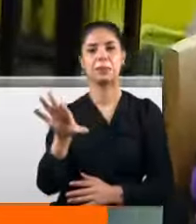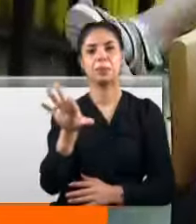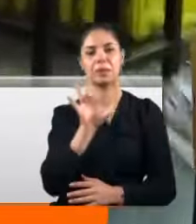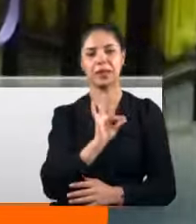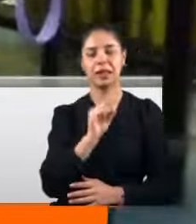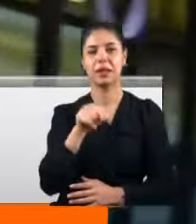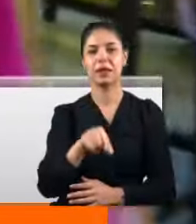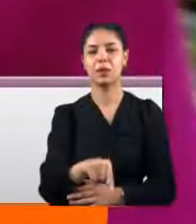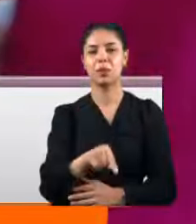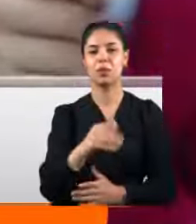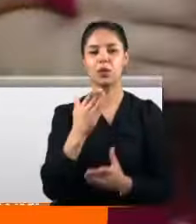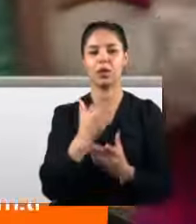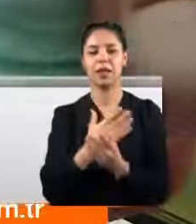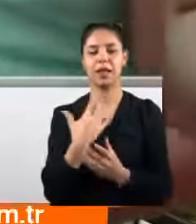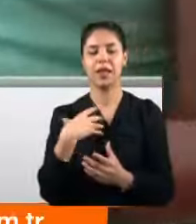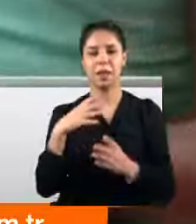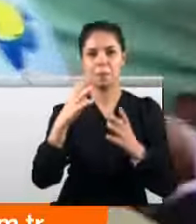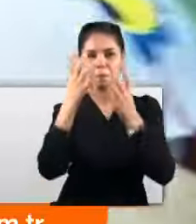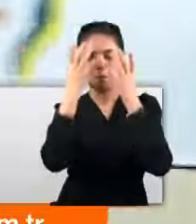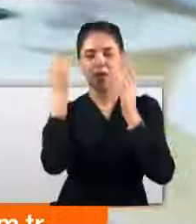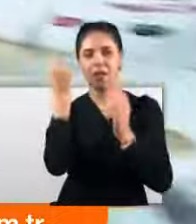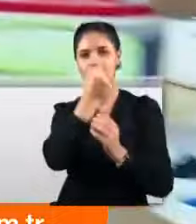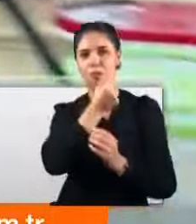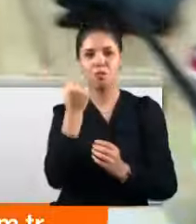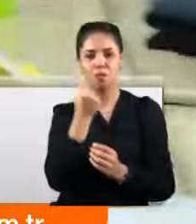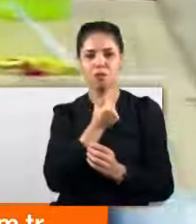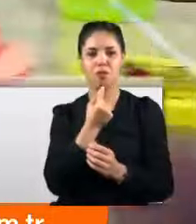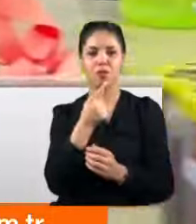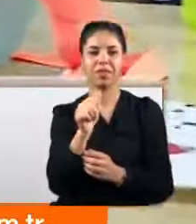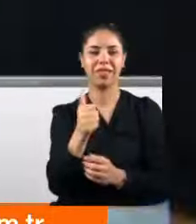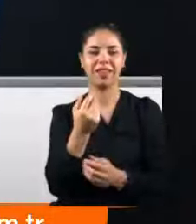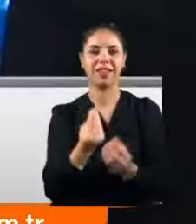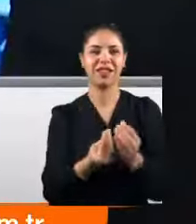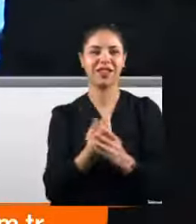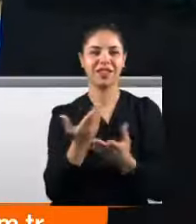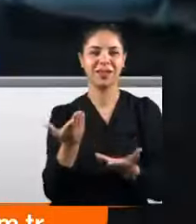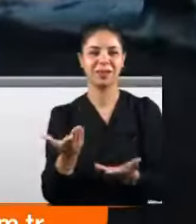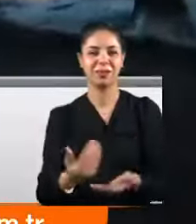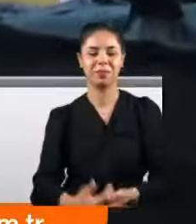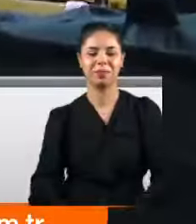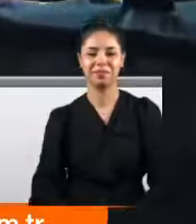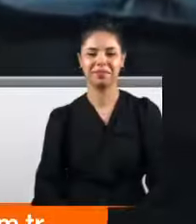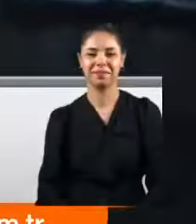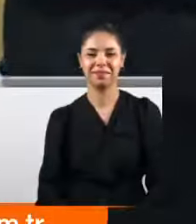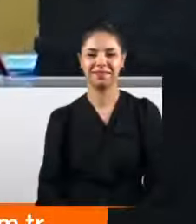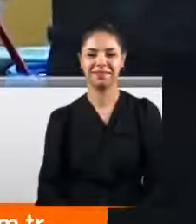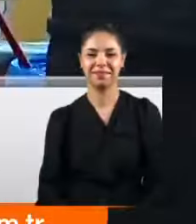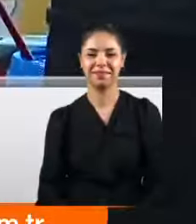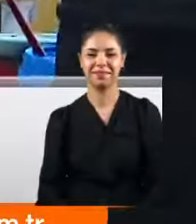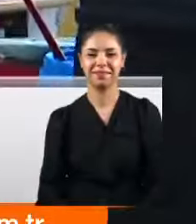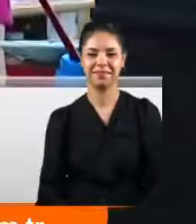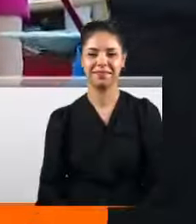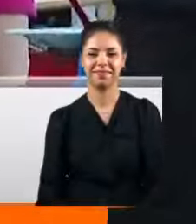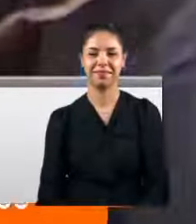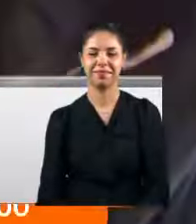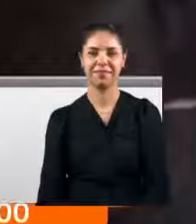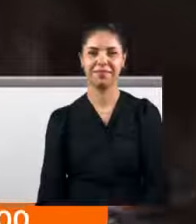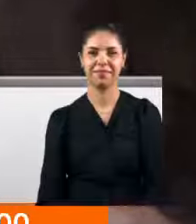derste de kendi maskelerini boyadılar ortaya da bu güzel maskeler çık ben böyle çg renkli bir